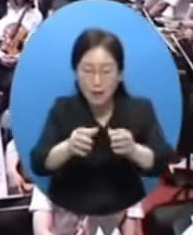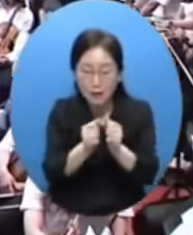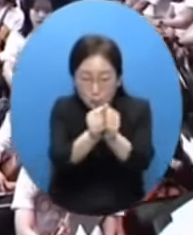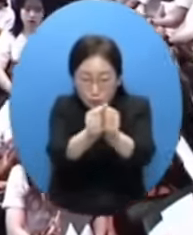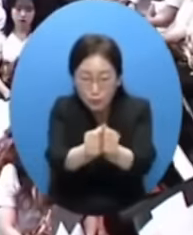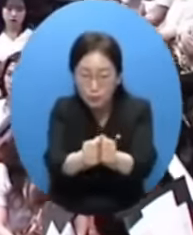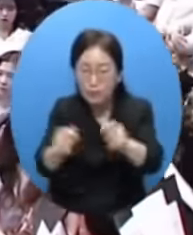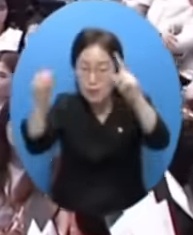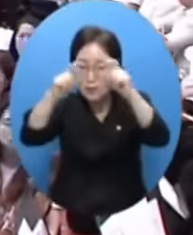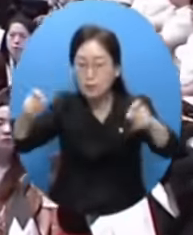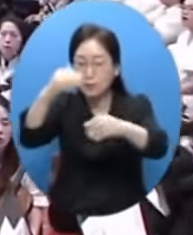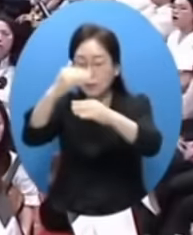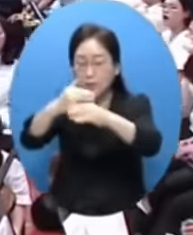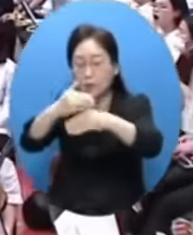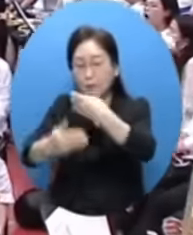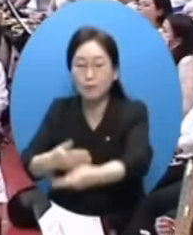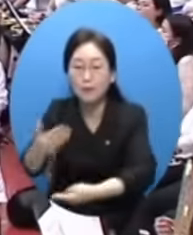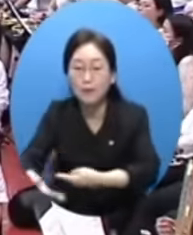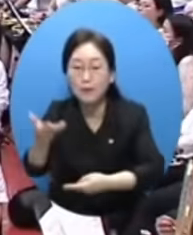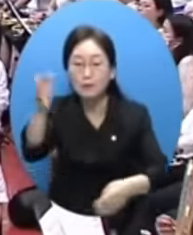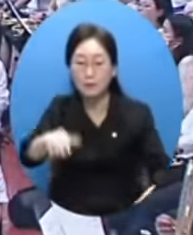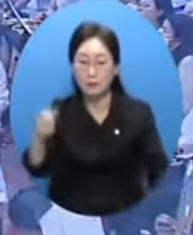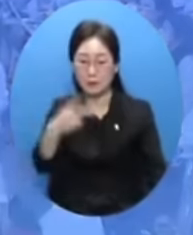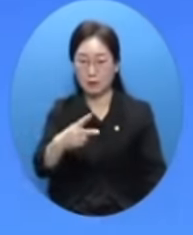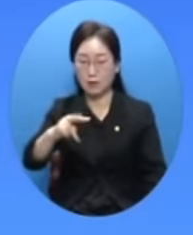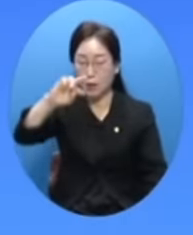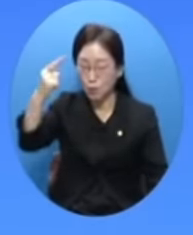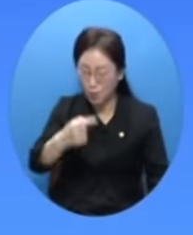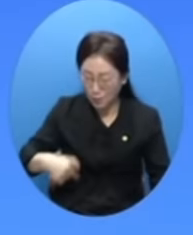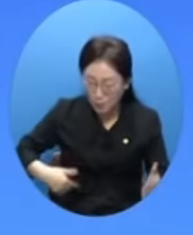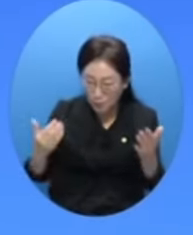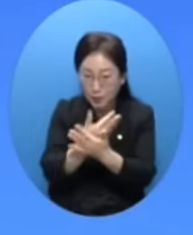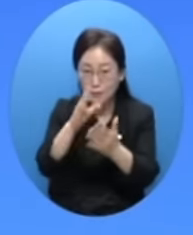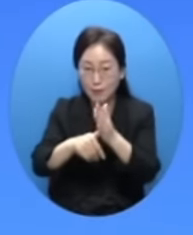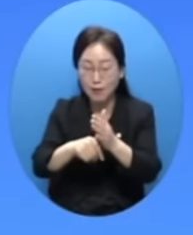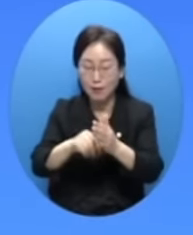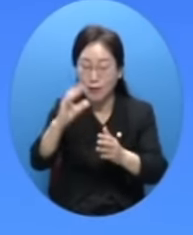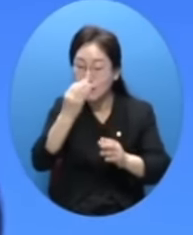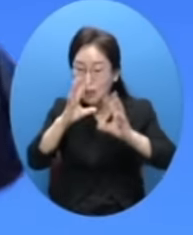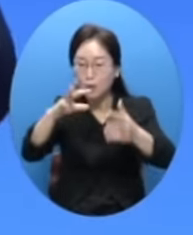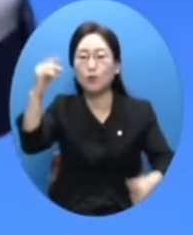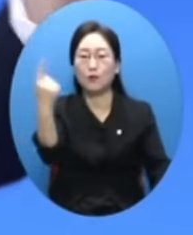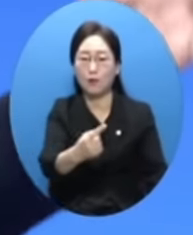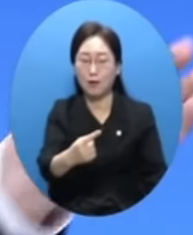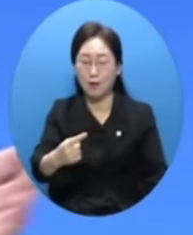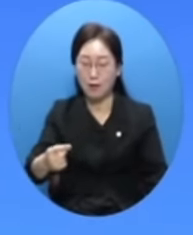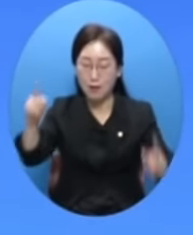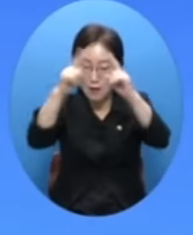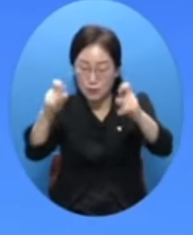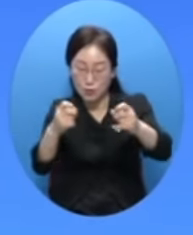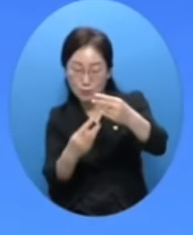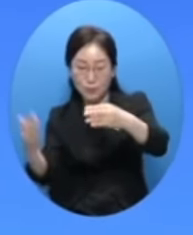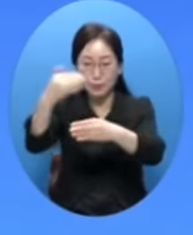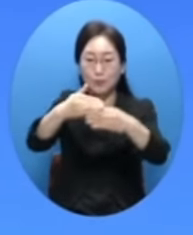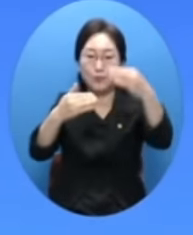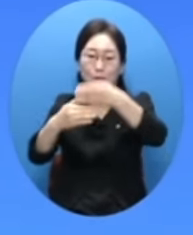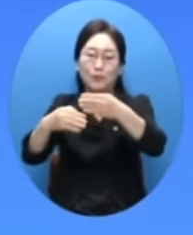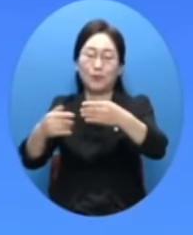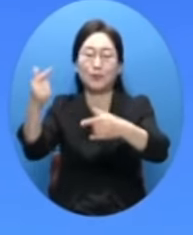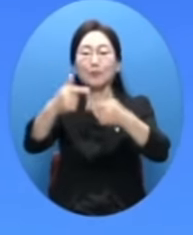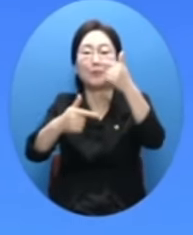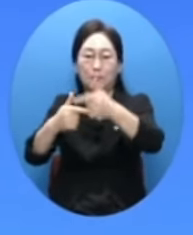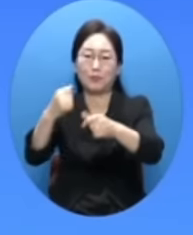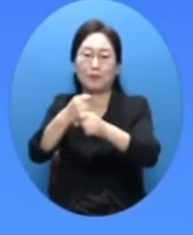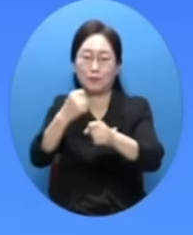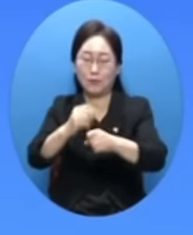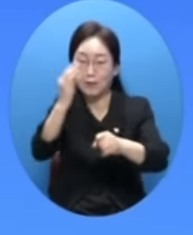다 무너졌었지만은 그들이 돌이켜 회개할 때 이스라엘로 돌아오게 만들어주시고 성벽을 재건하게 만들어주시고 다시